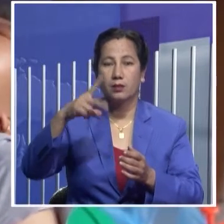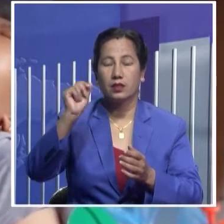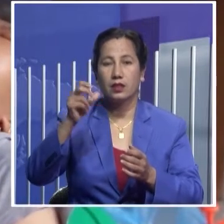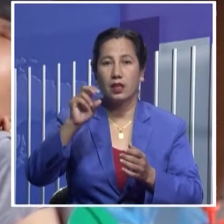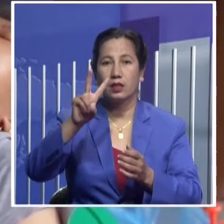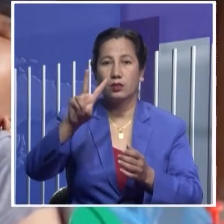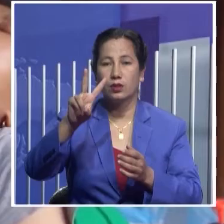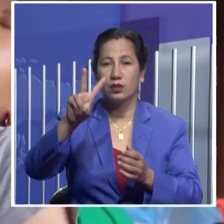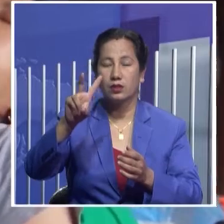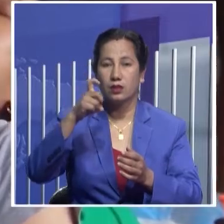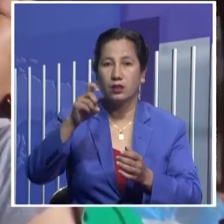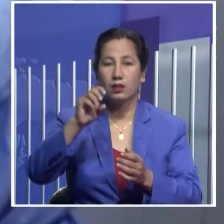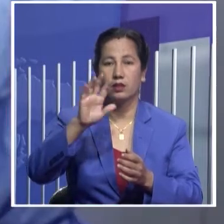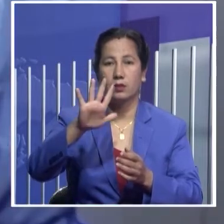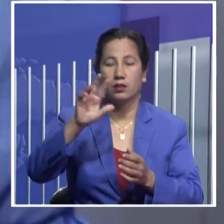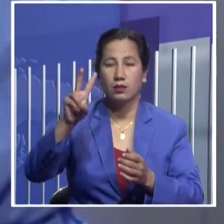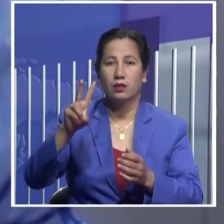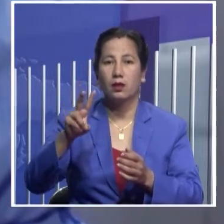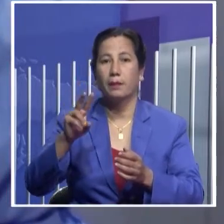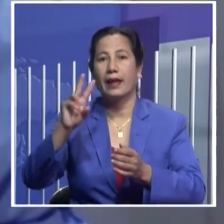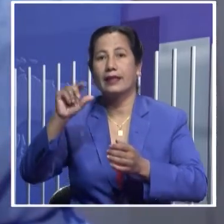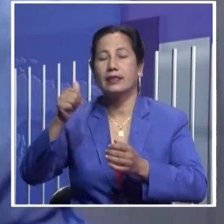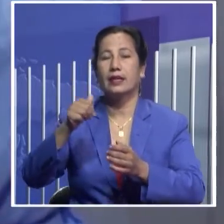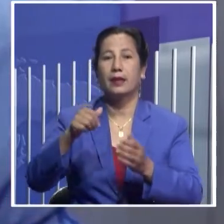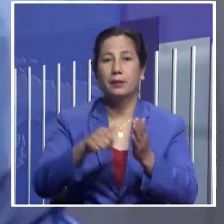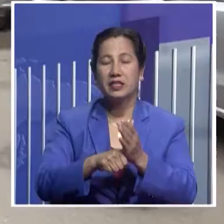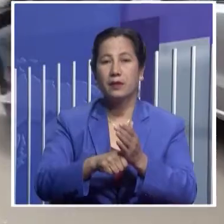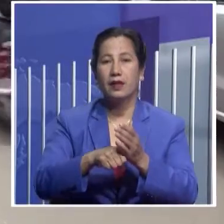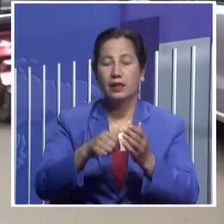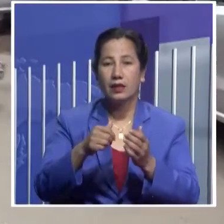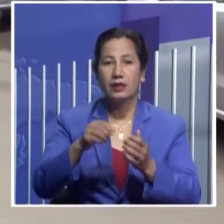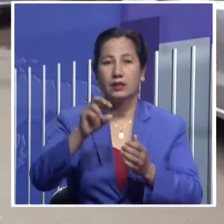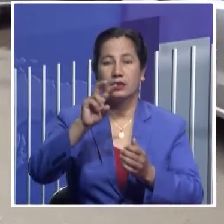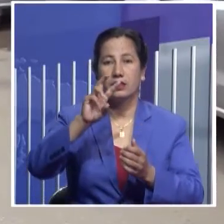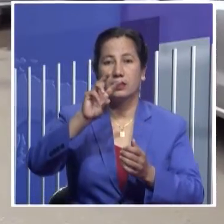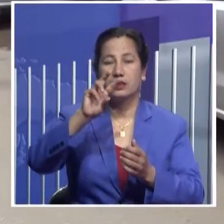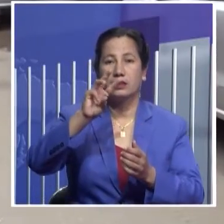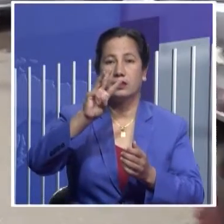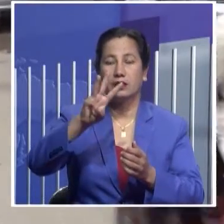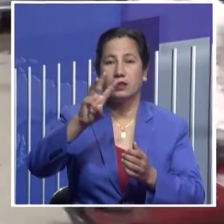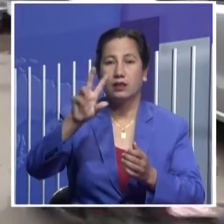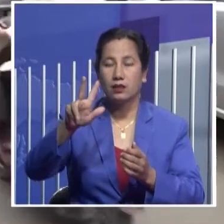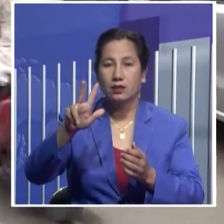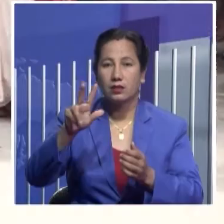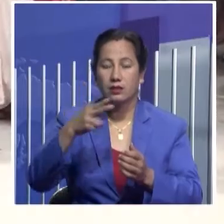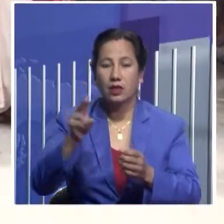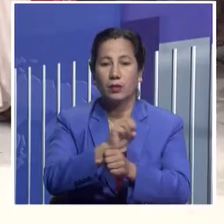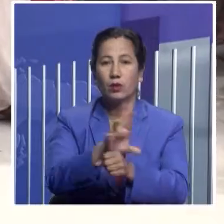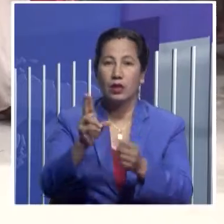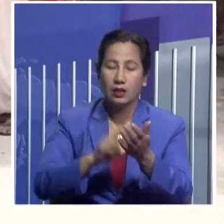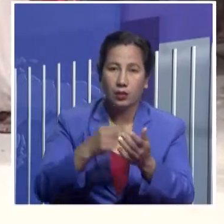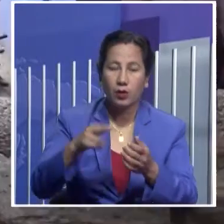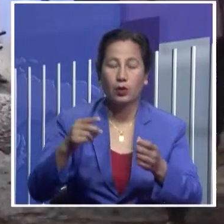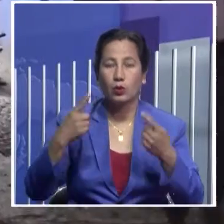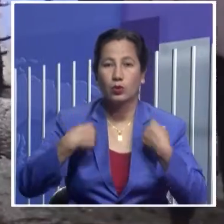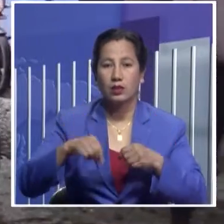र 4,616 जनाको एन्टिजेन विधिबाट गरिएको परीक्षणबाट 38 जनामा कोरोना भाइरसको संक्रमण पुष्टि भएको स्वास्थ्य